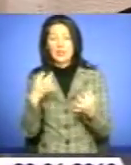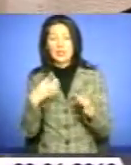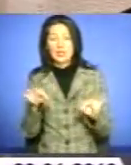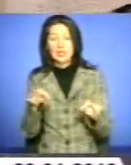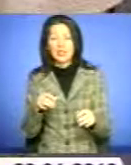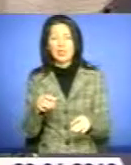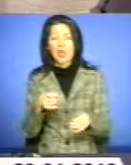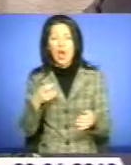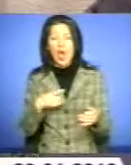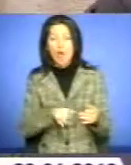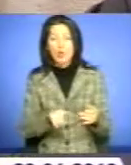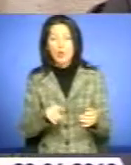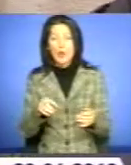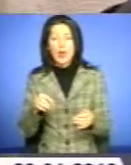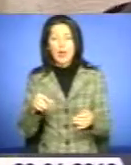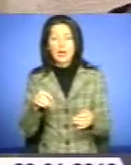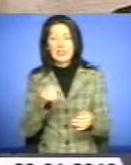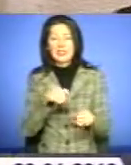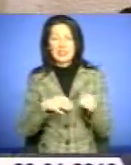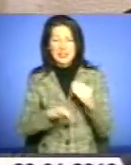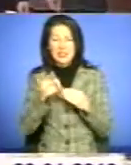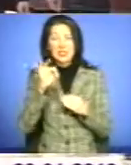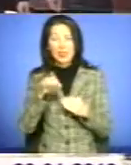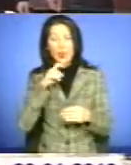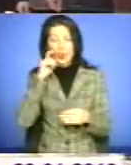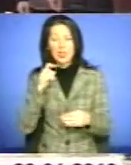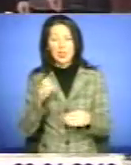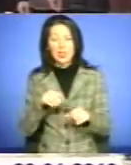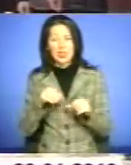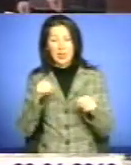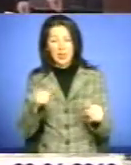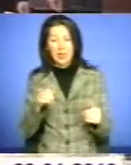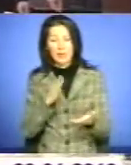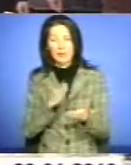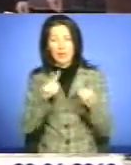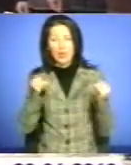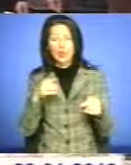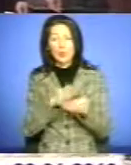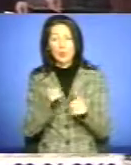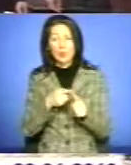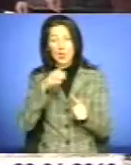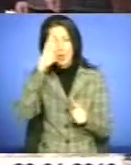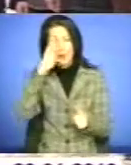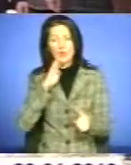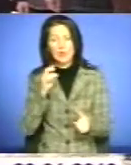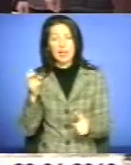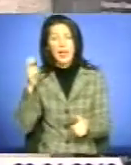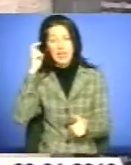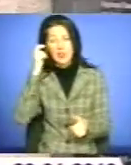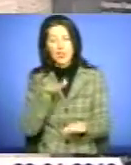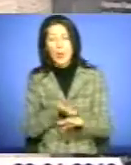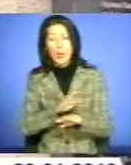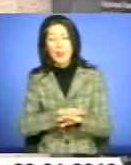Надніпрянської України і зі східноукраїнських земель. Лише на цій меморіальній дошці є імена хлопців і дівчат з Київщини, Полтавщини, Одещини